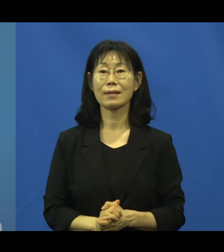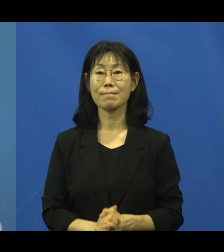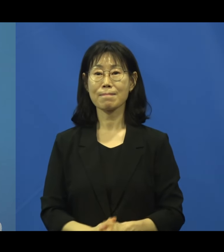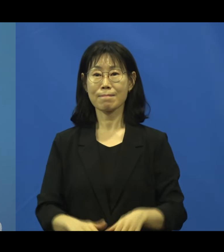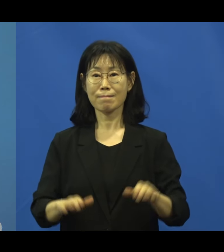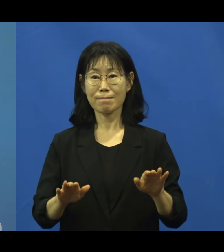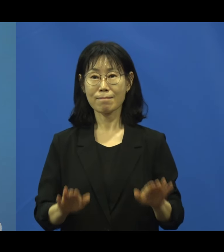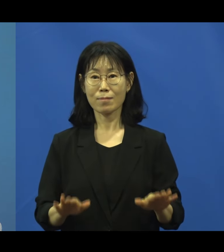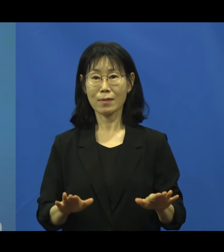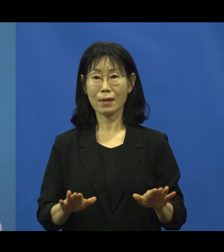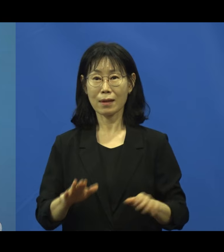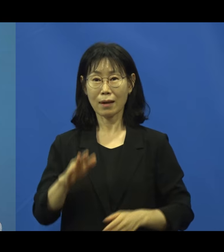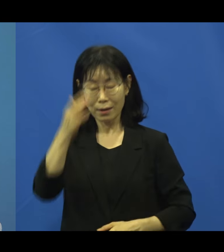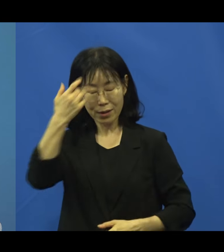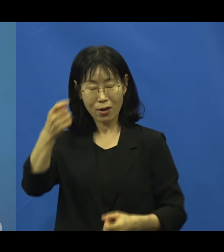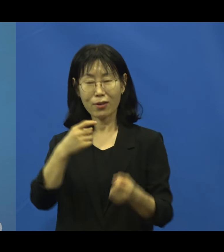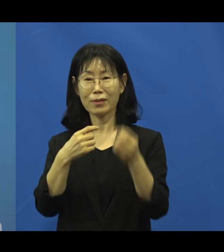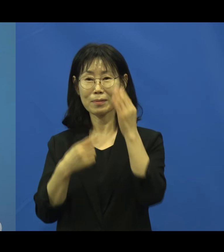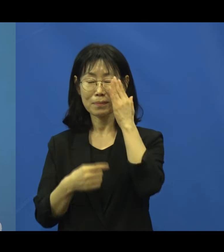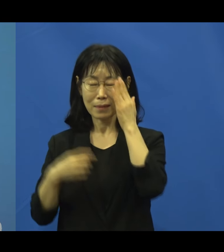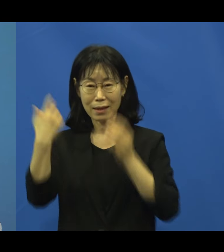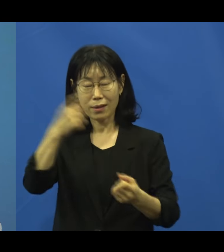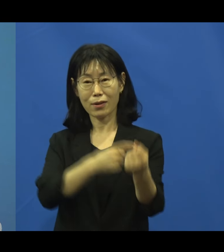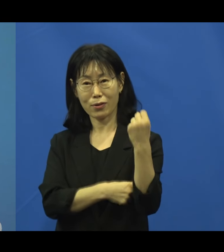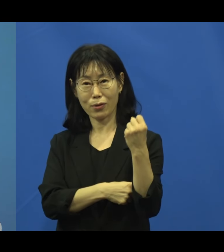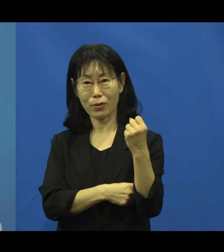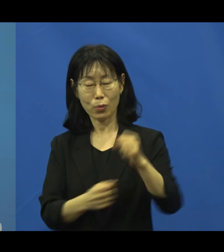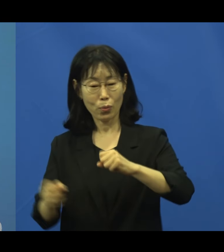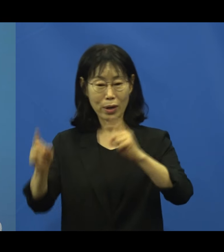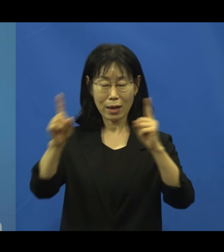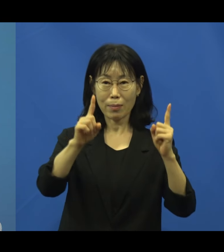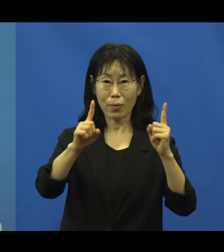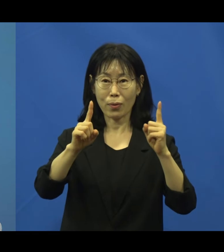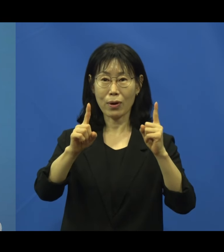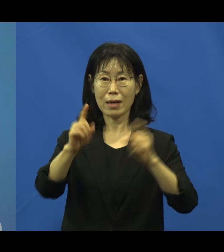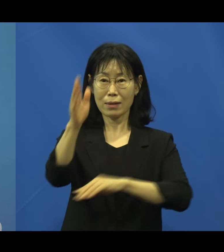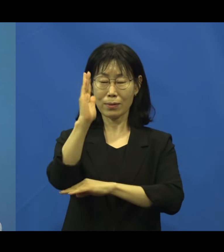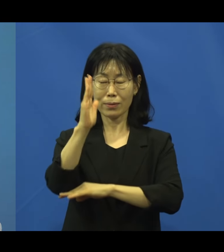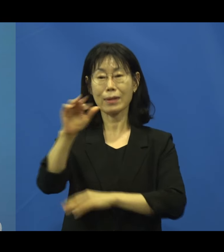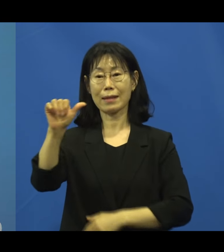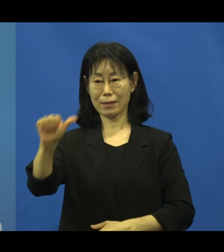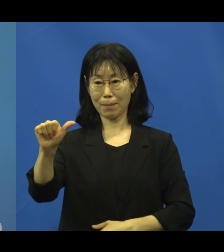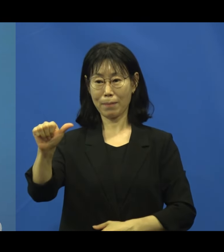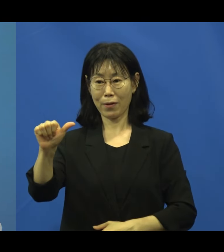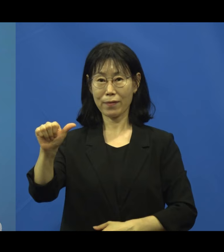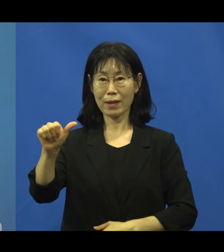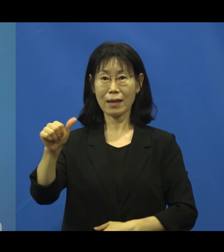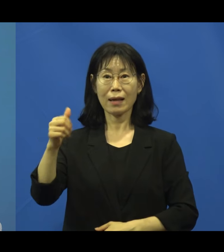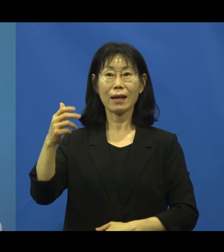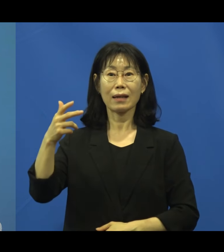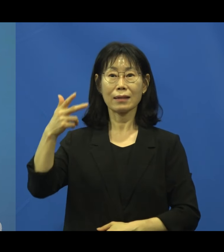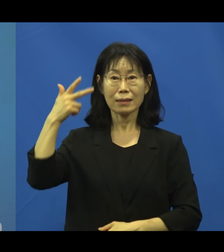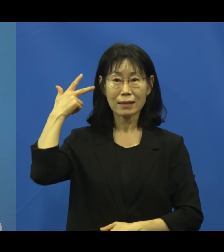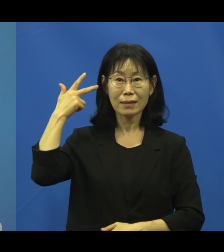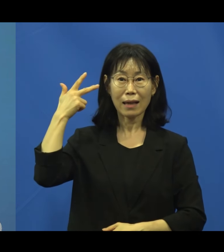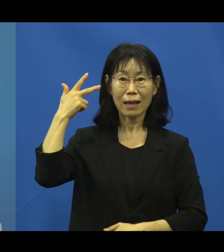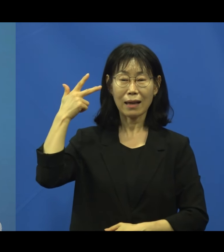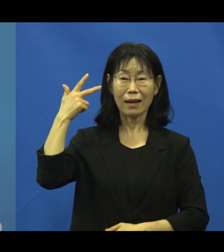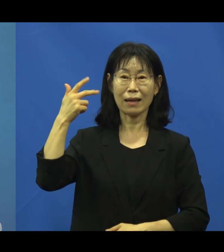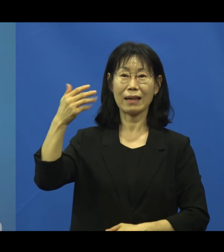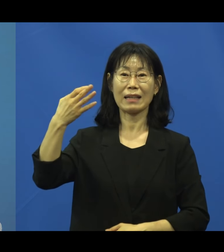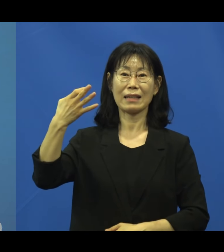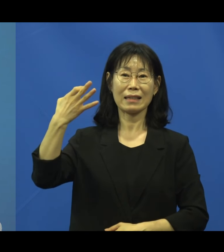제가 이제 영권 회복 집회 때 엘리사 스토리로 5번 했고요. 지난번에 한 번 했고, 지난주 제가 결석했고,